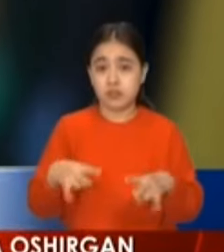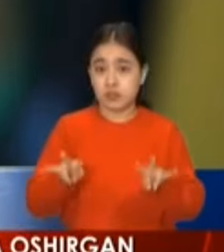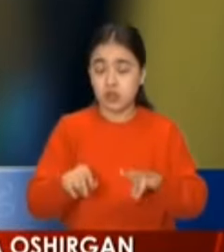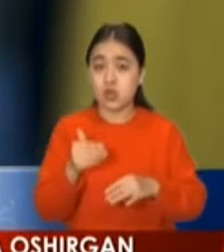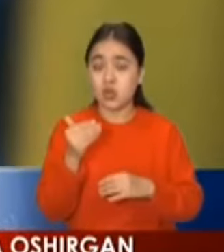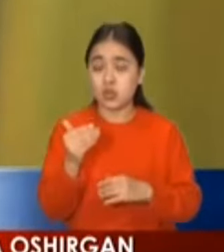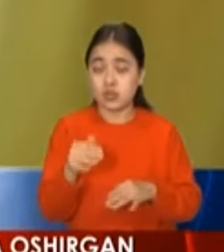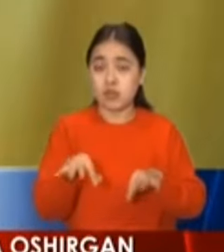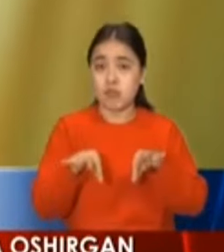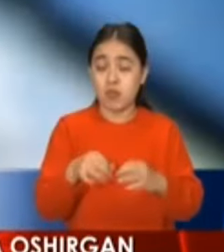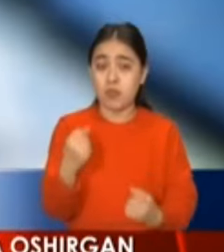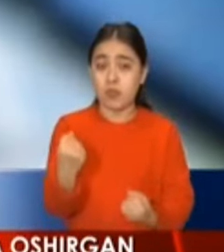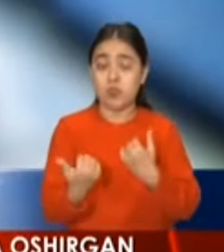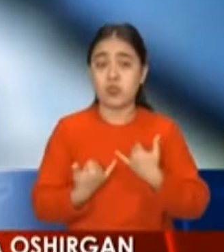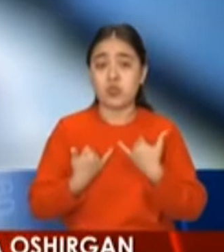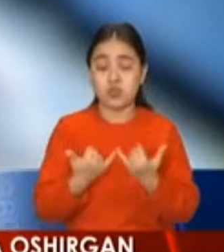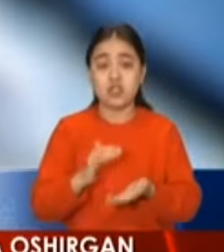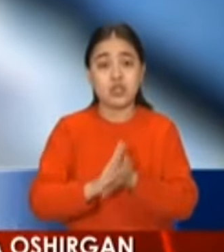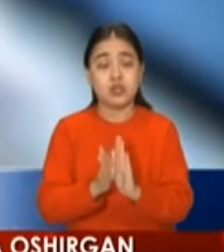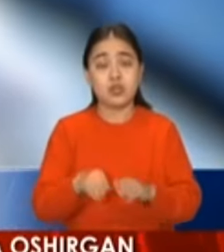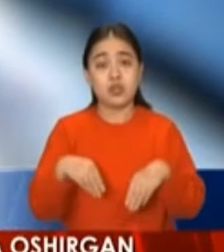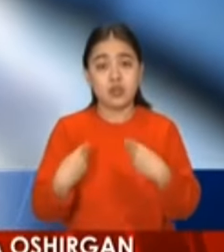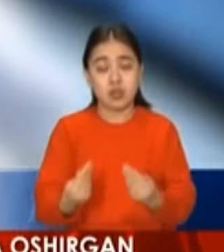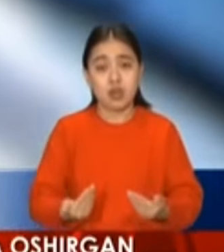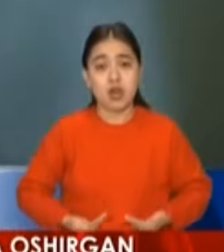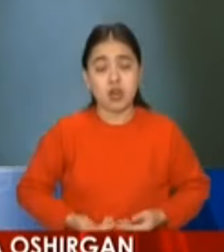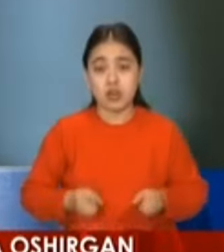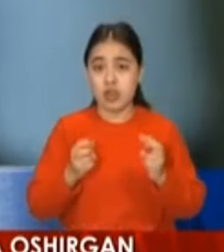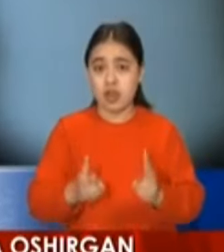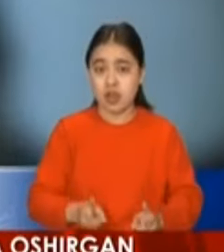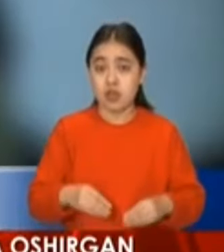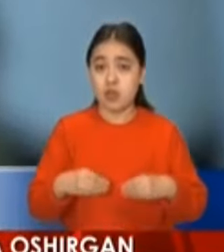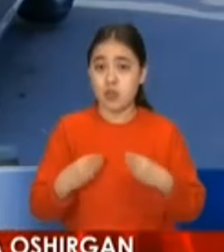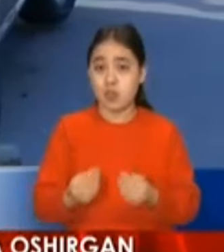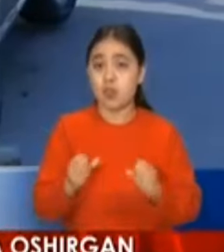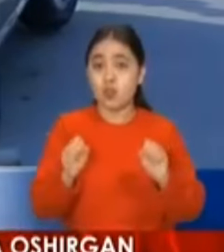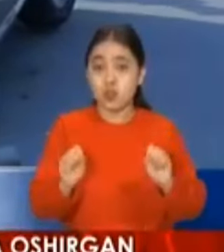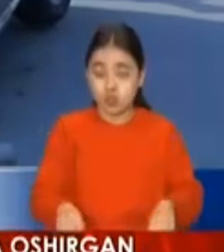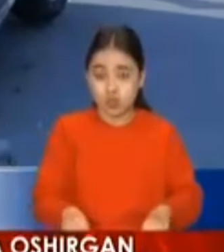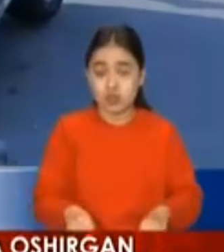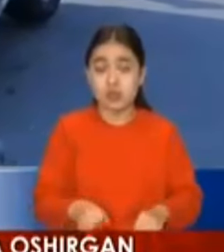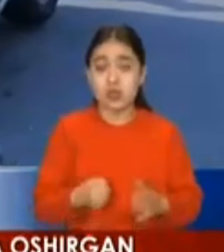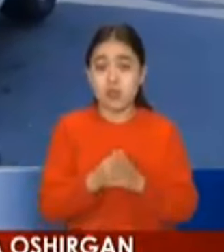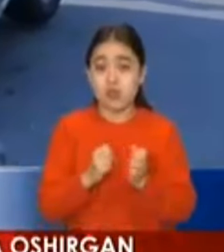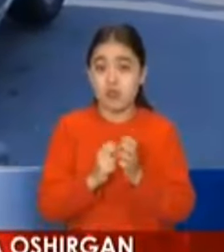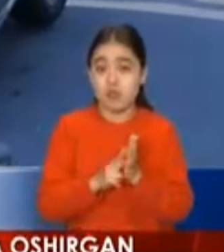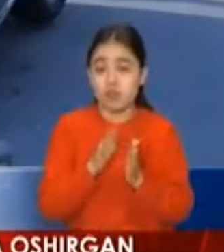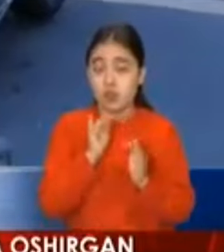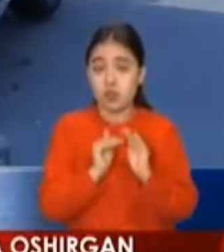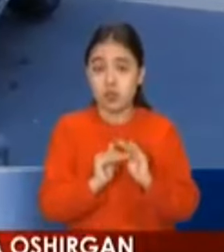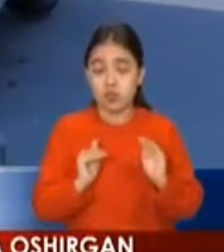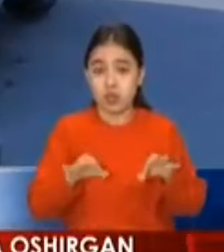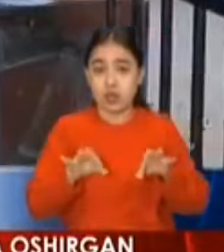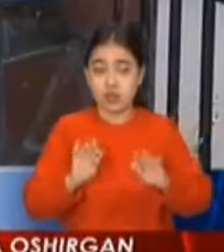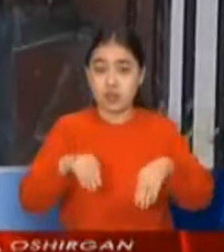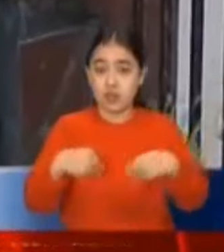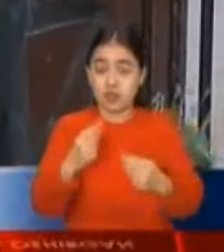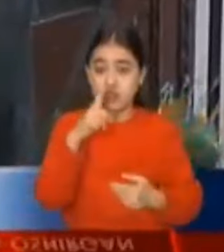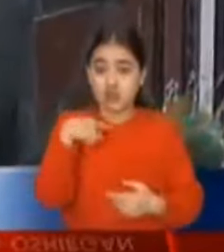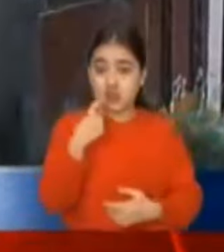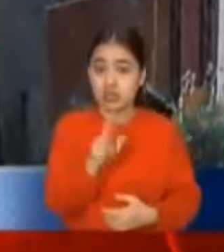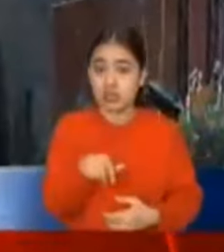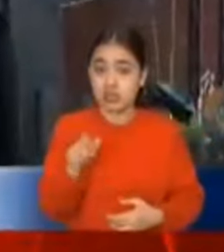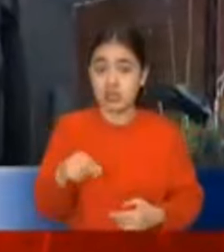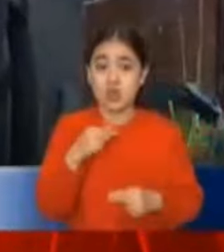Unga avtomashina boshqarishi uchun sharoit yaratib, hayotiga xavf solib qo'yishingiz mumkin. Voyaga yetmaganlarga ijaraga transport vositasi berayotgan shaxslarni